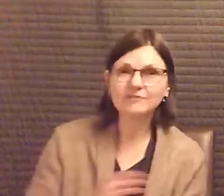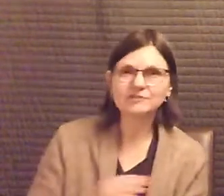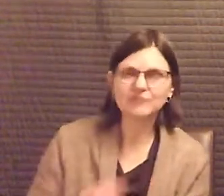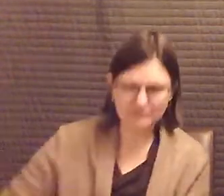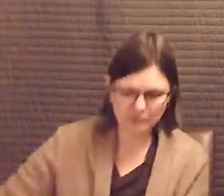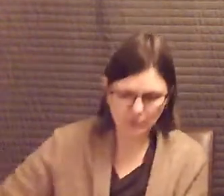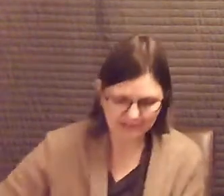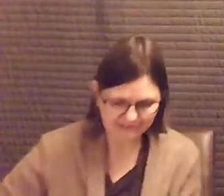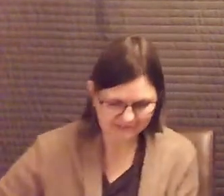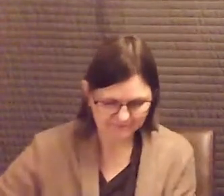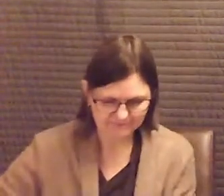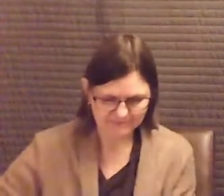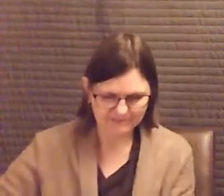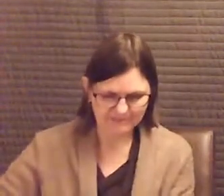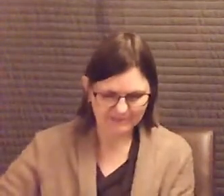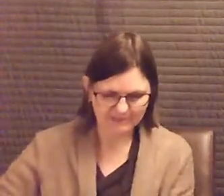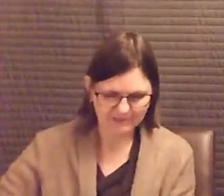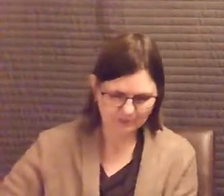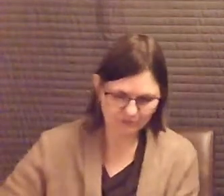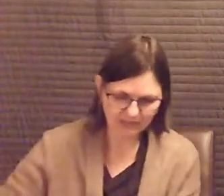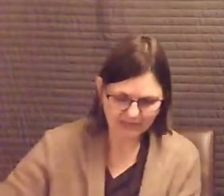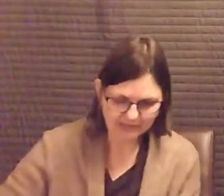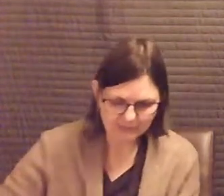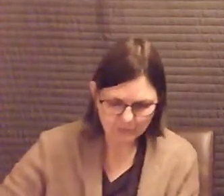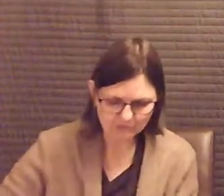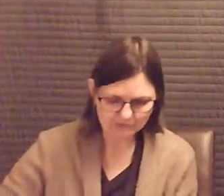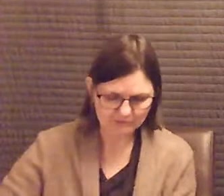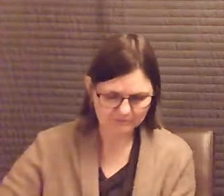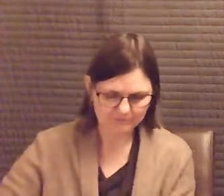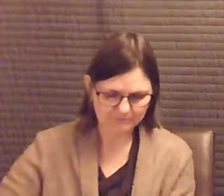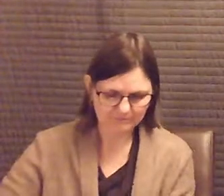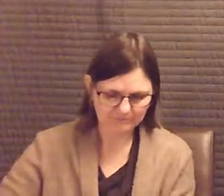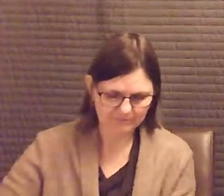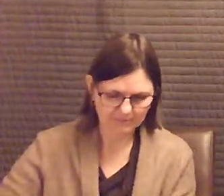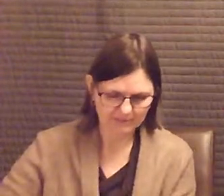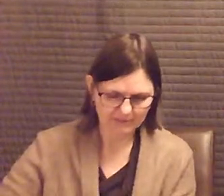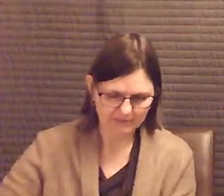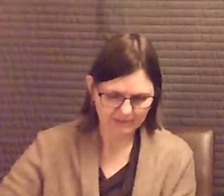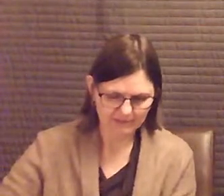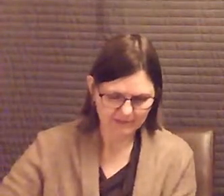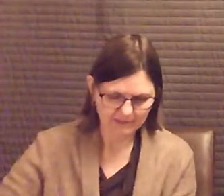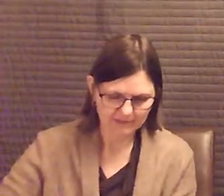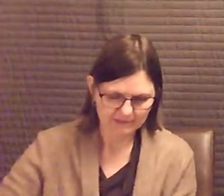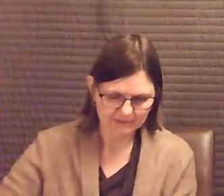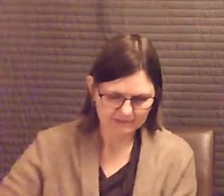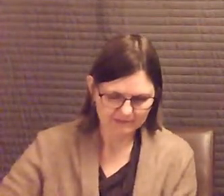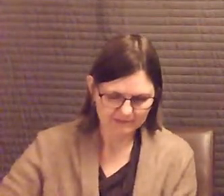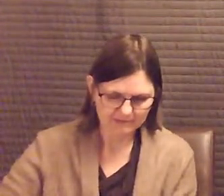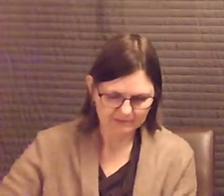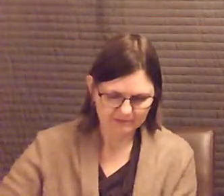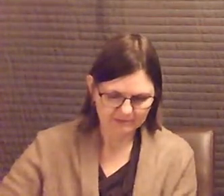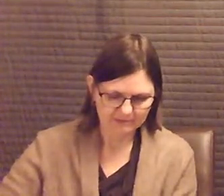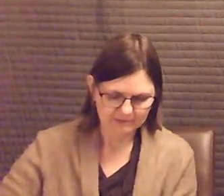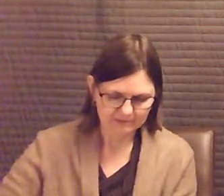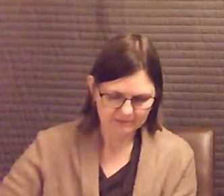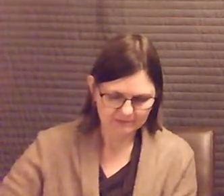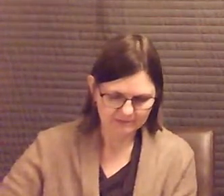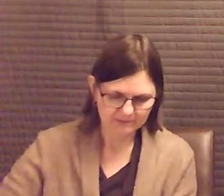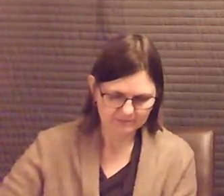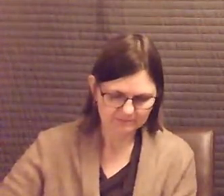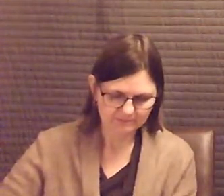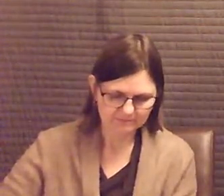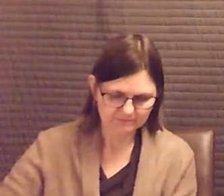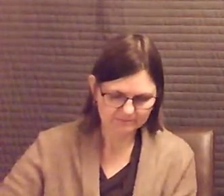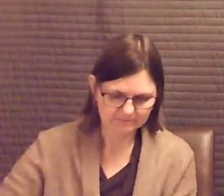weet je ga versteend ik ook lezen rotsen toen ze zeiden tegen mijn strips ook jong en doorhebben dat die hele lange lijnen rietje